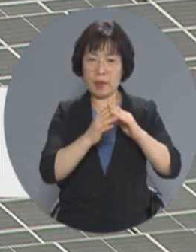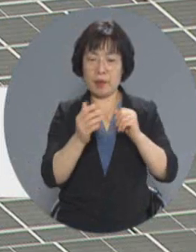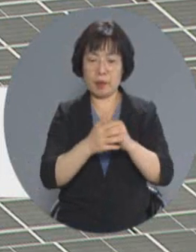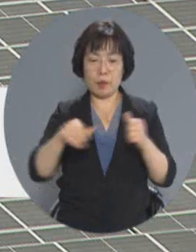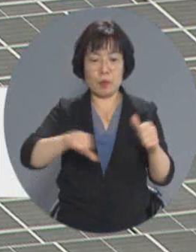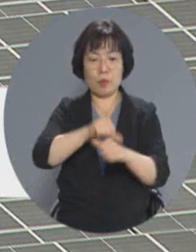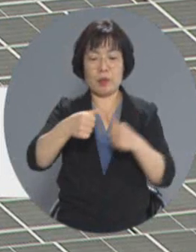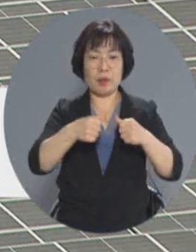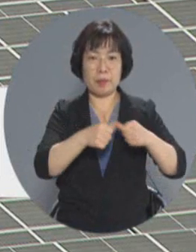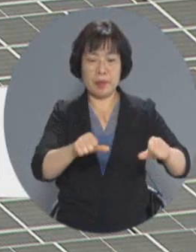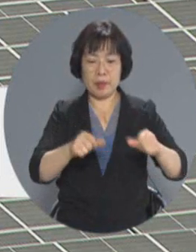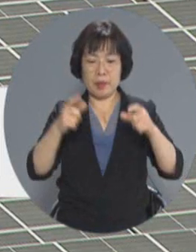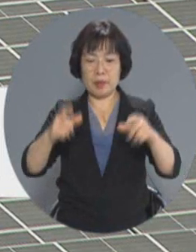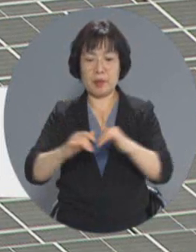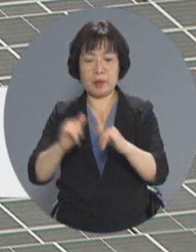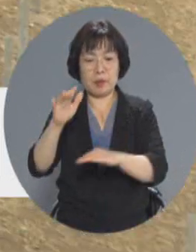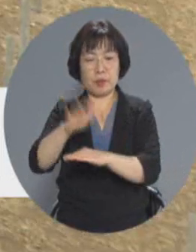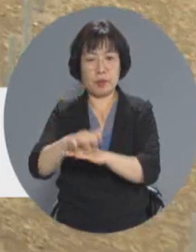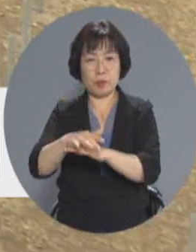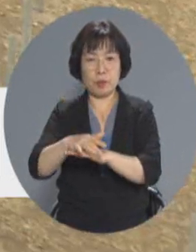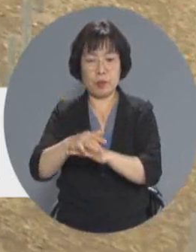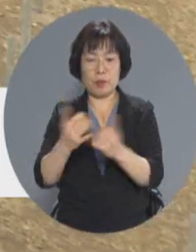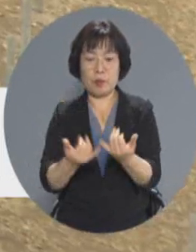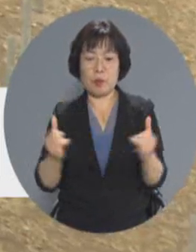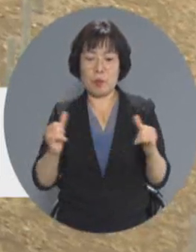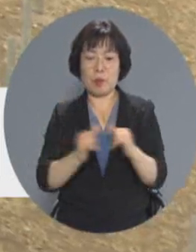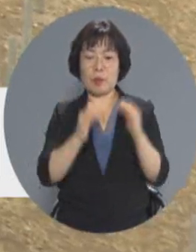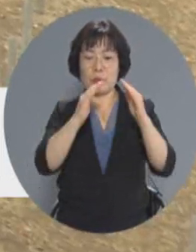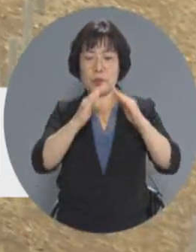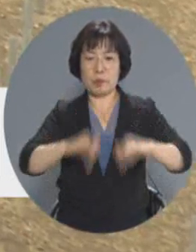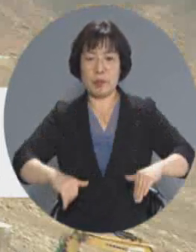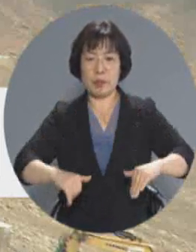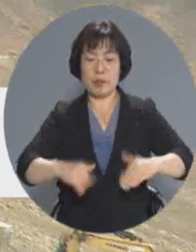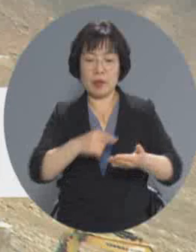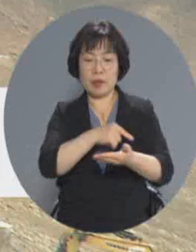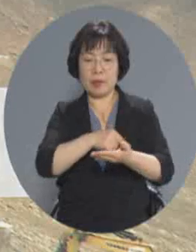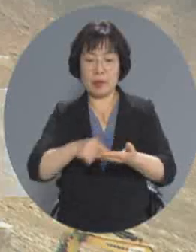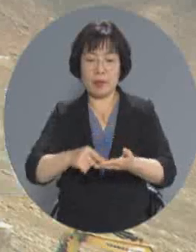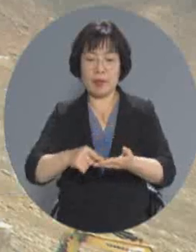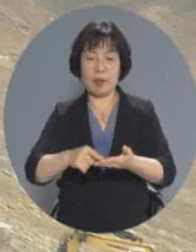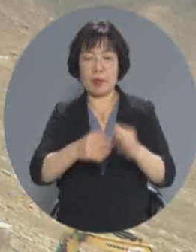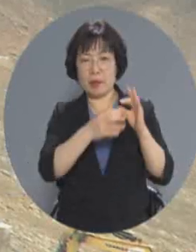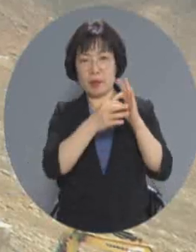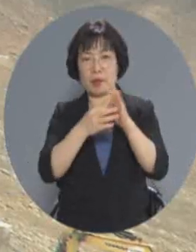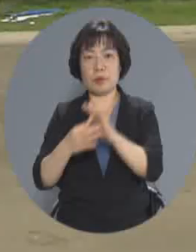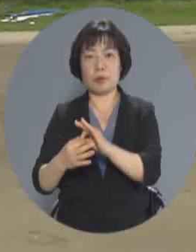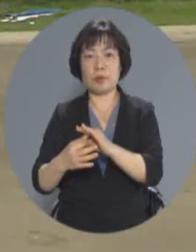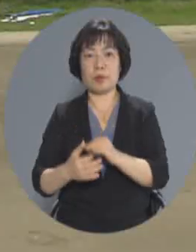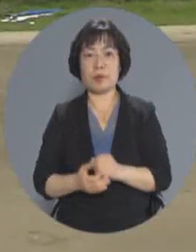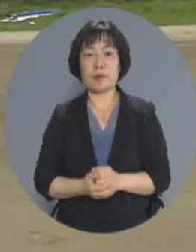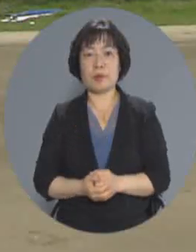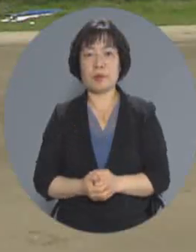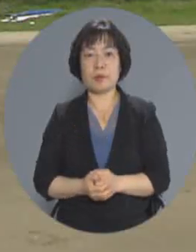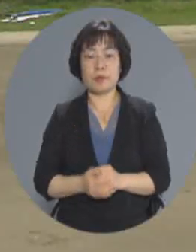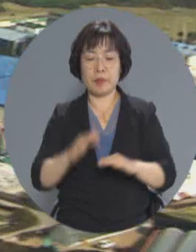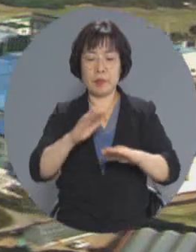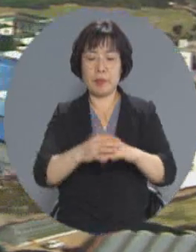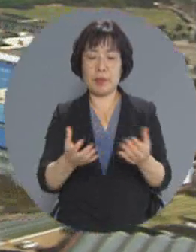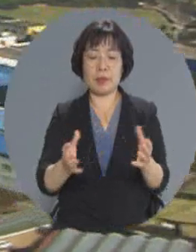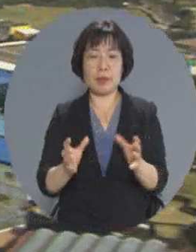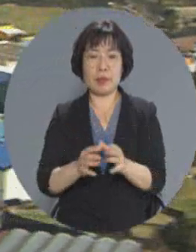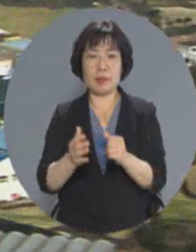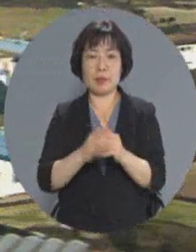환경 파괴와 농어촌 공동체 붕괴라는 일방적 희생을 강요당하고 있습니다. 농어촌